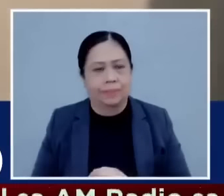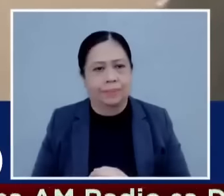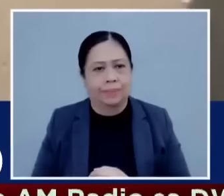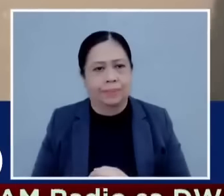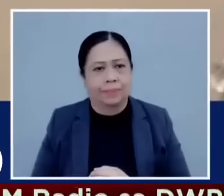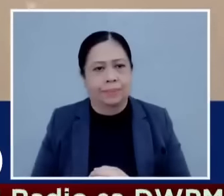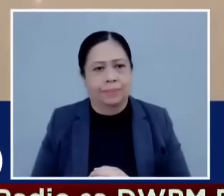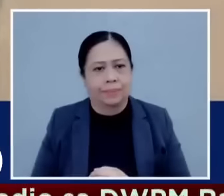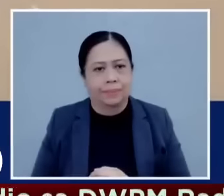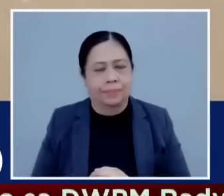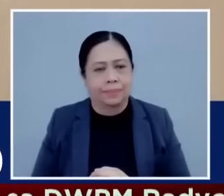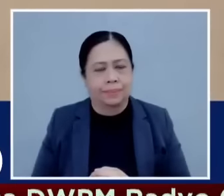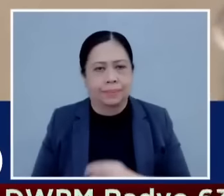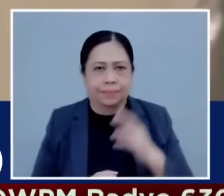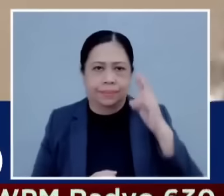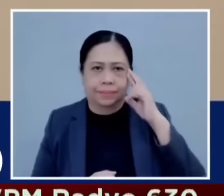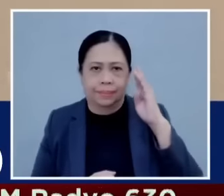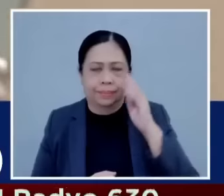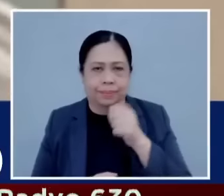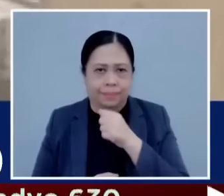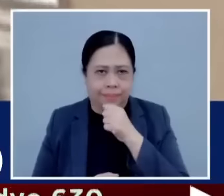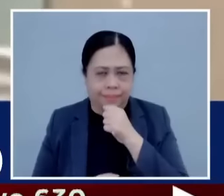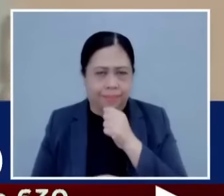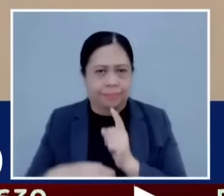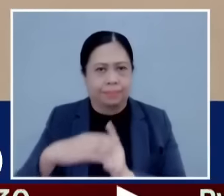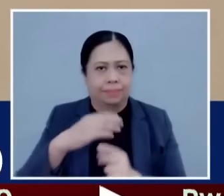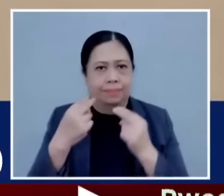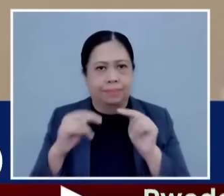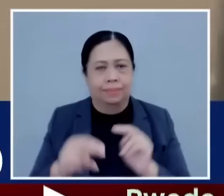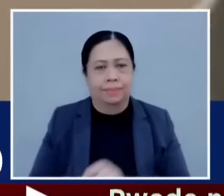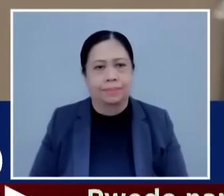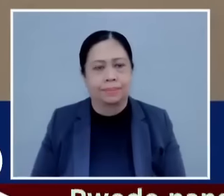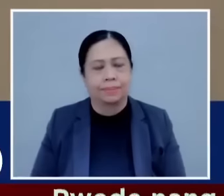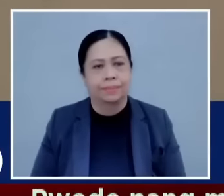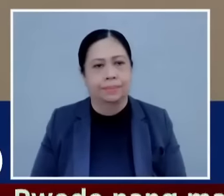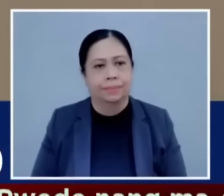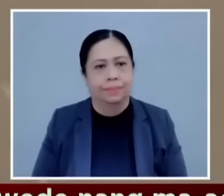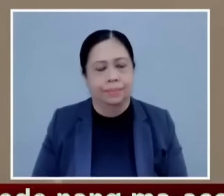tubig. Rafael Bosano, ABS-CBN News.